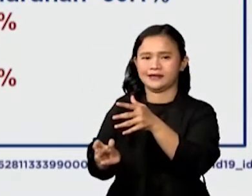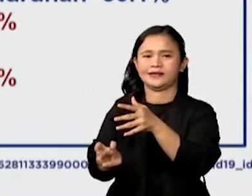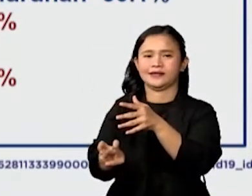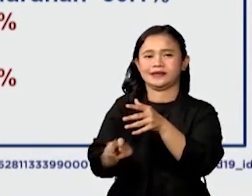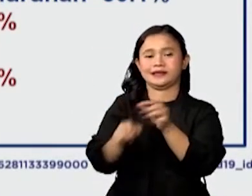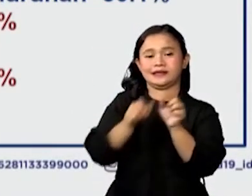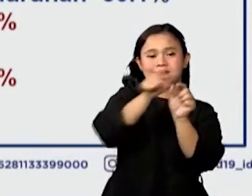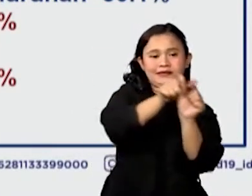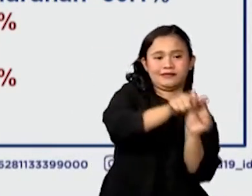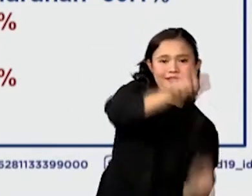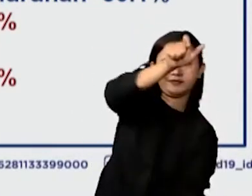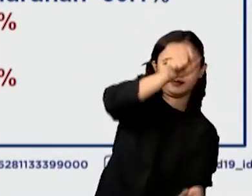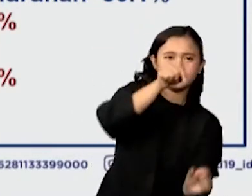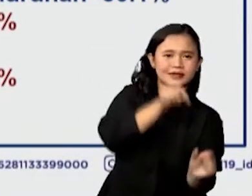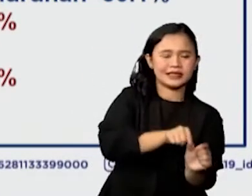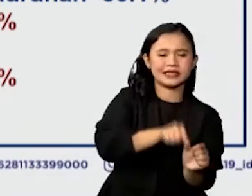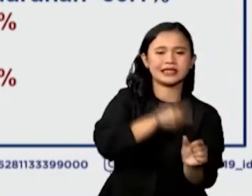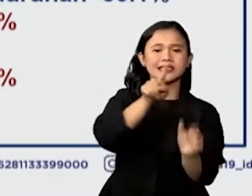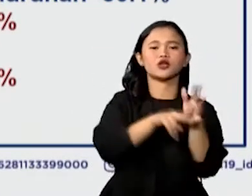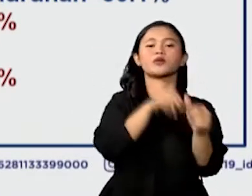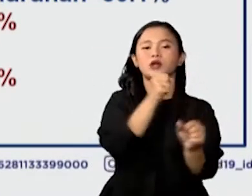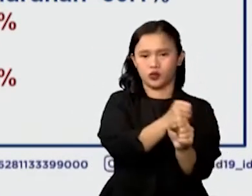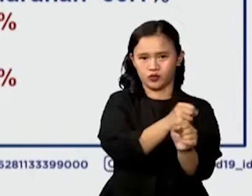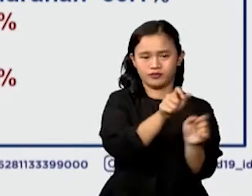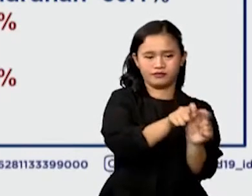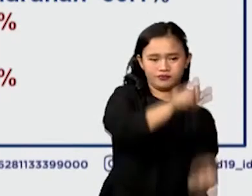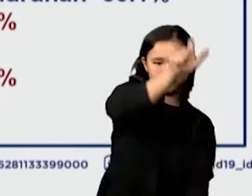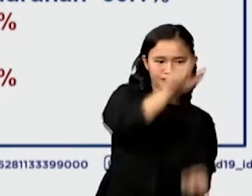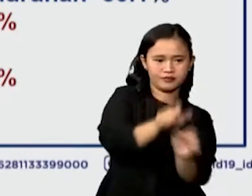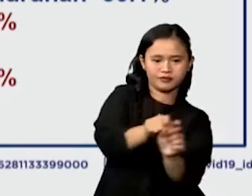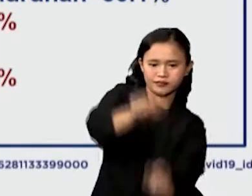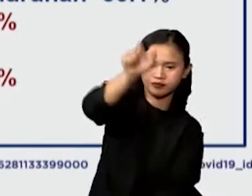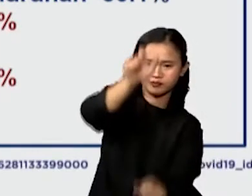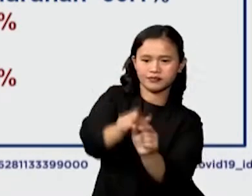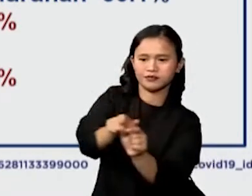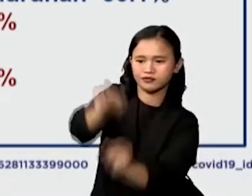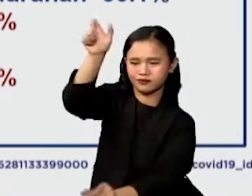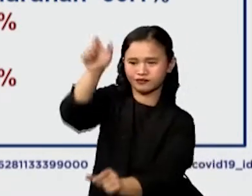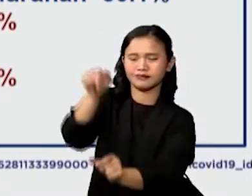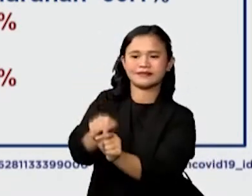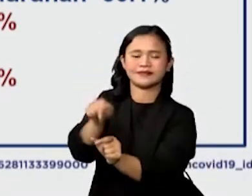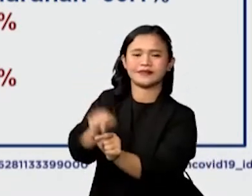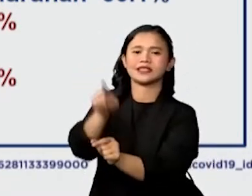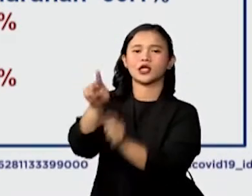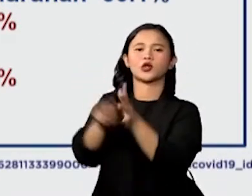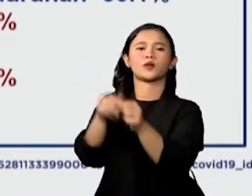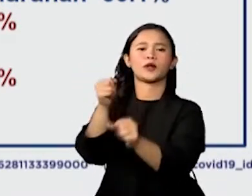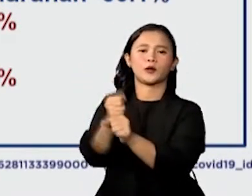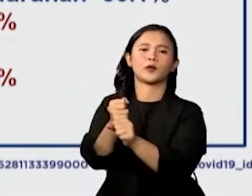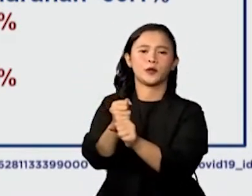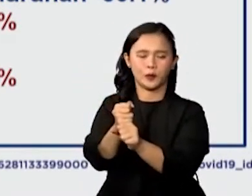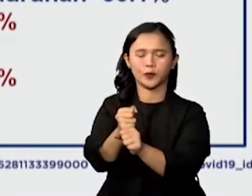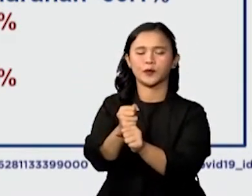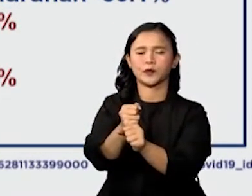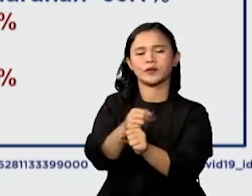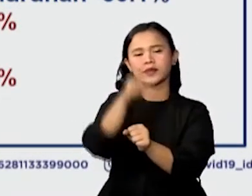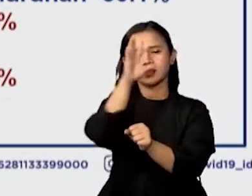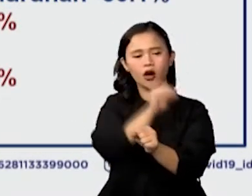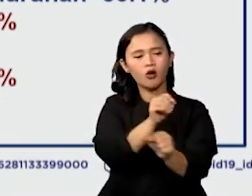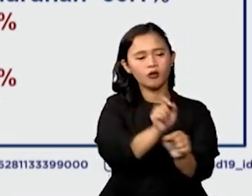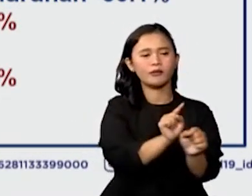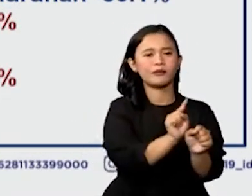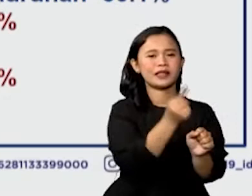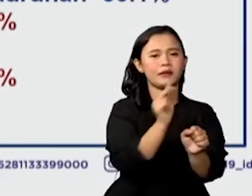barnya ini menunjukkan jumlah kumulatif kasus satu minggu. Dari hari Senin sampai hari Minggu. Kita bandingkan minggu ke-1, minggu ke-2, minggu